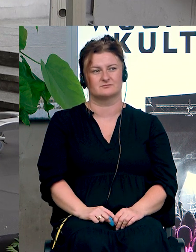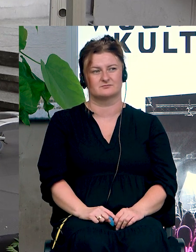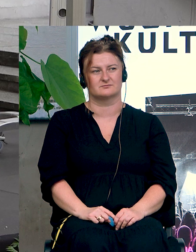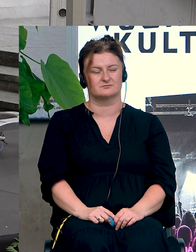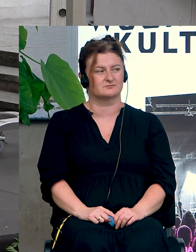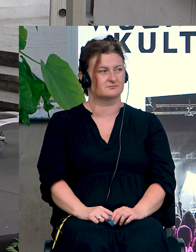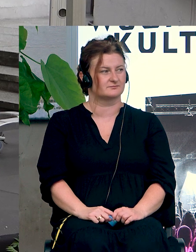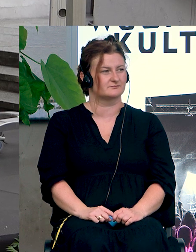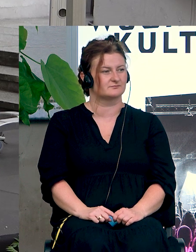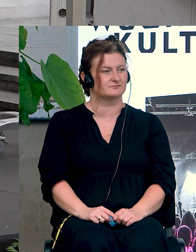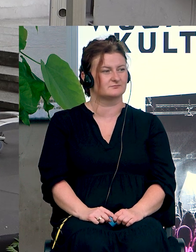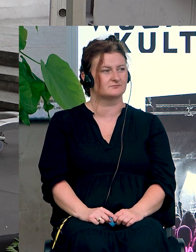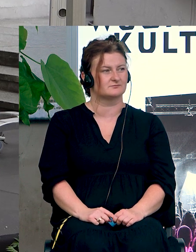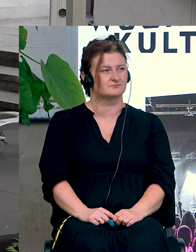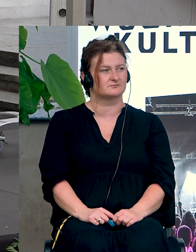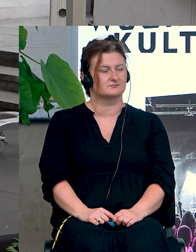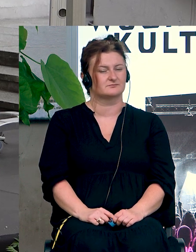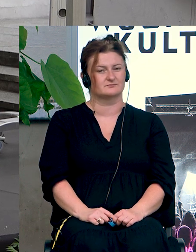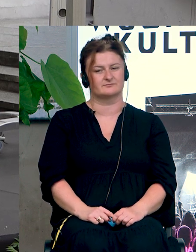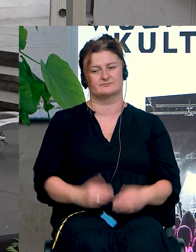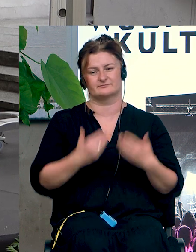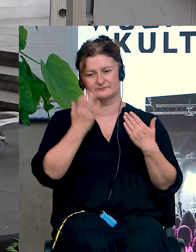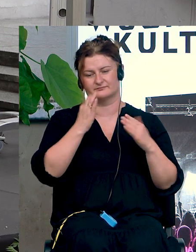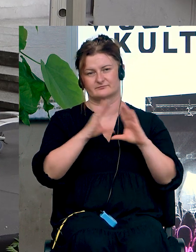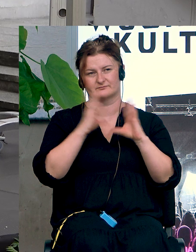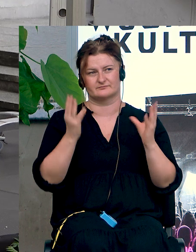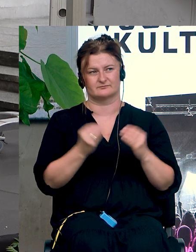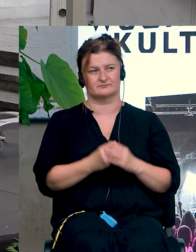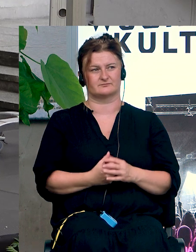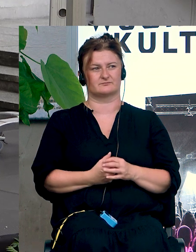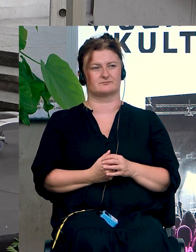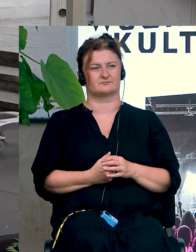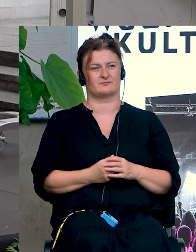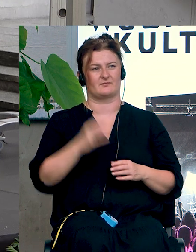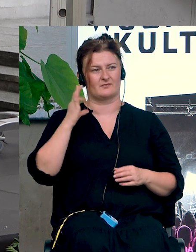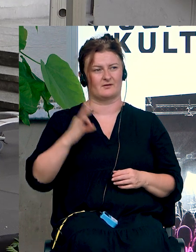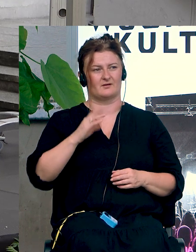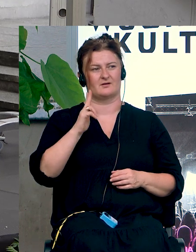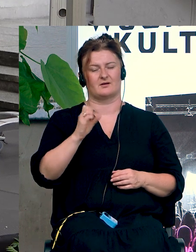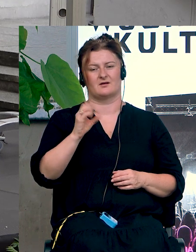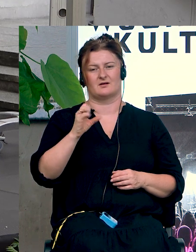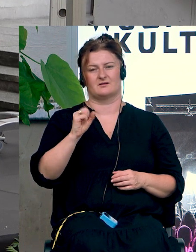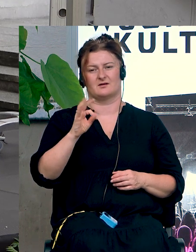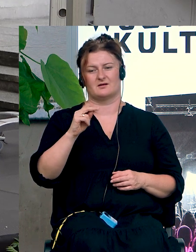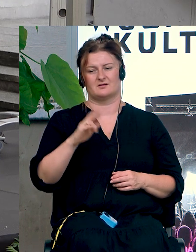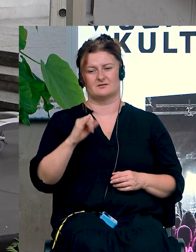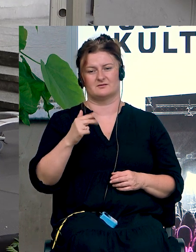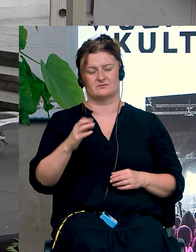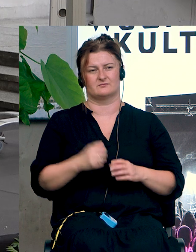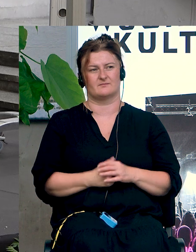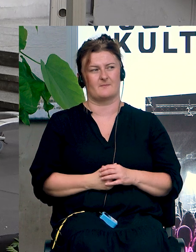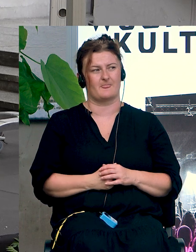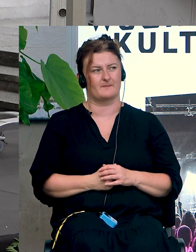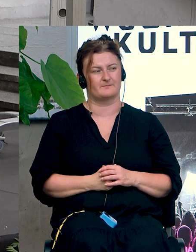jeszcze, no tak, no oczywiście jeszcze są pytania. Dzień dobry wszystkim. Pani Katarzyno, ja przywitał was, ja